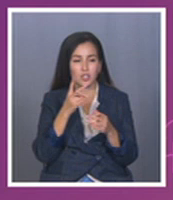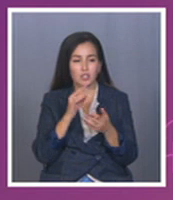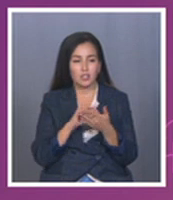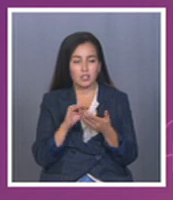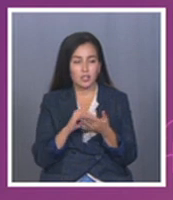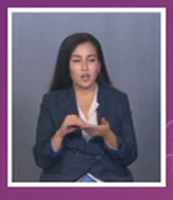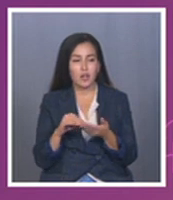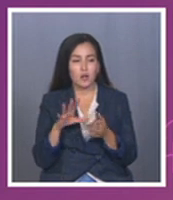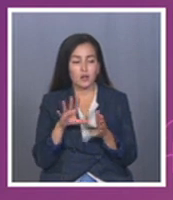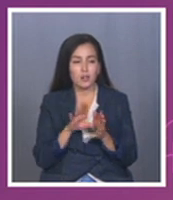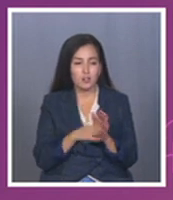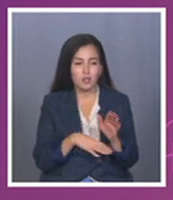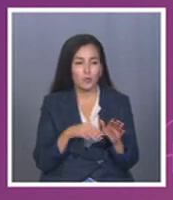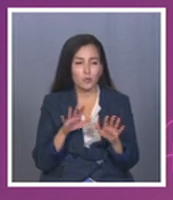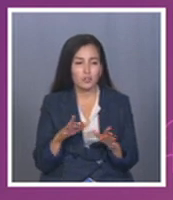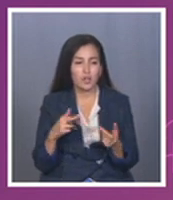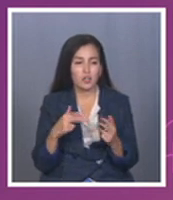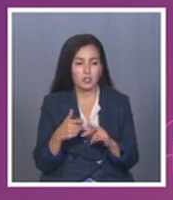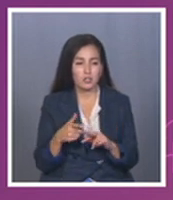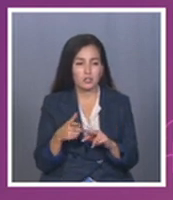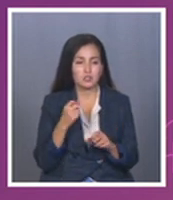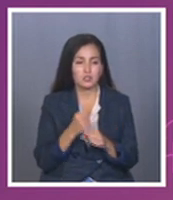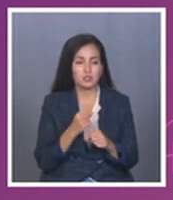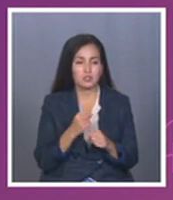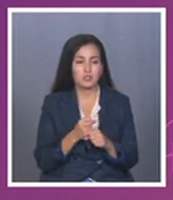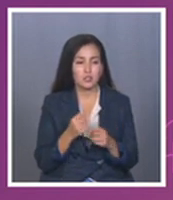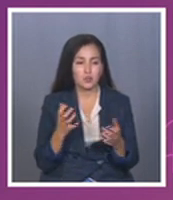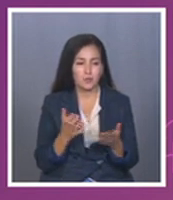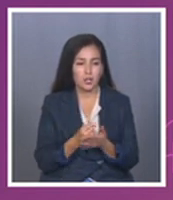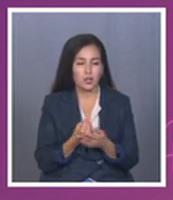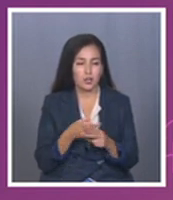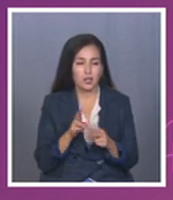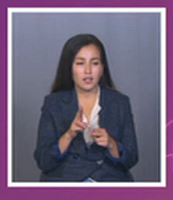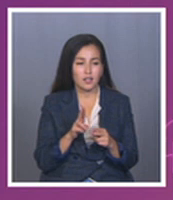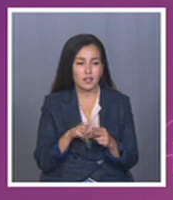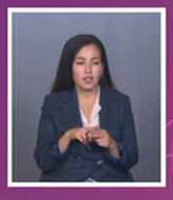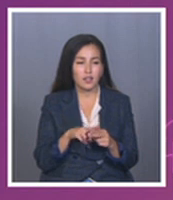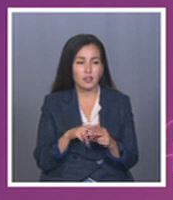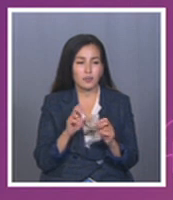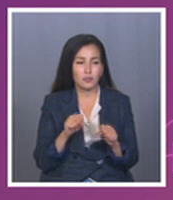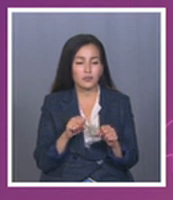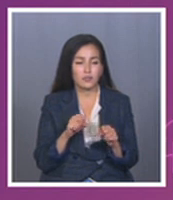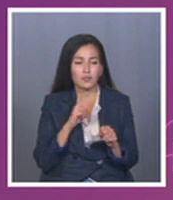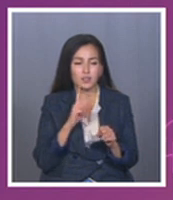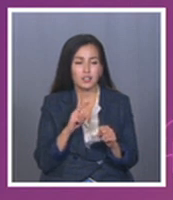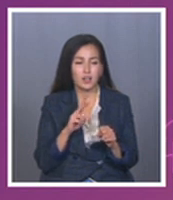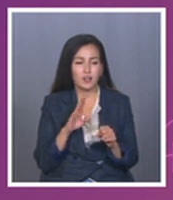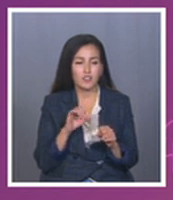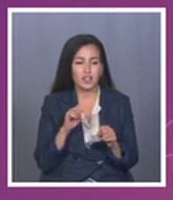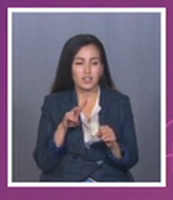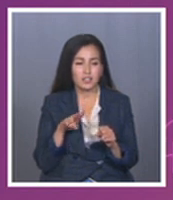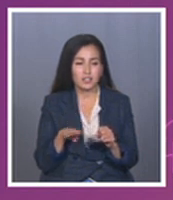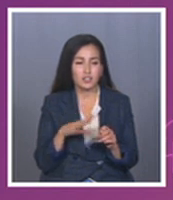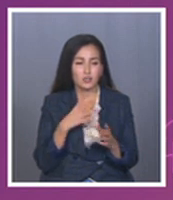соң, олардың орындарын алмастырамыз да, сәйкес элемент таңбасынан кейін индекс ретінде жазамыз. Индексте бір